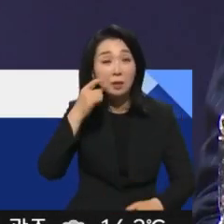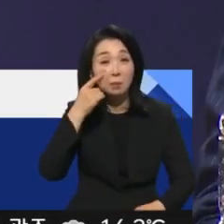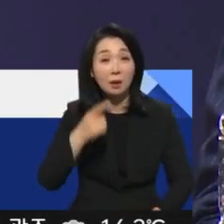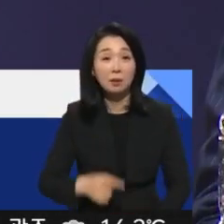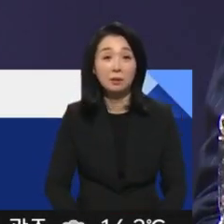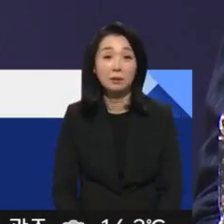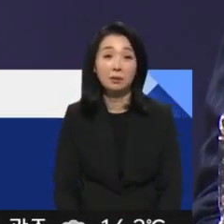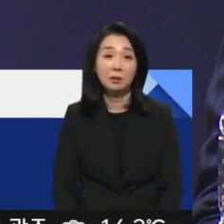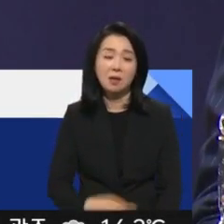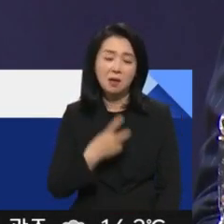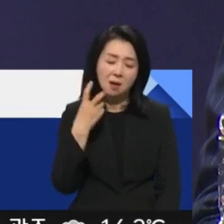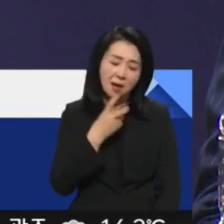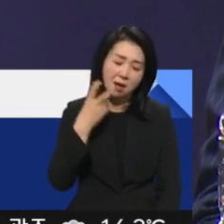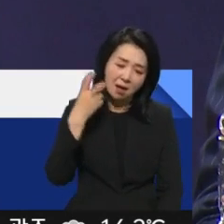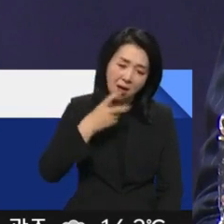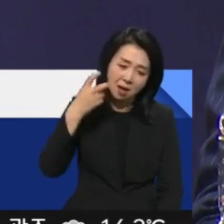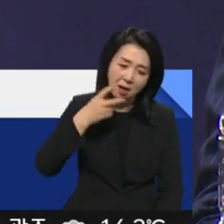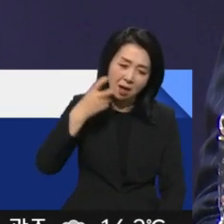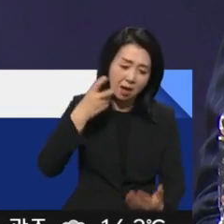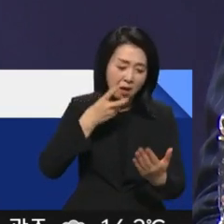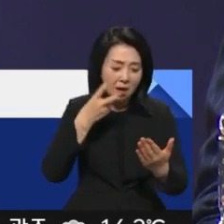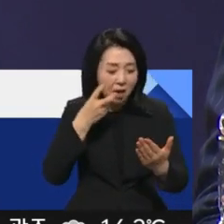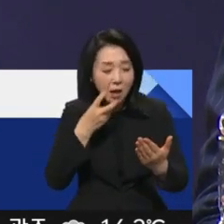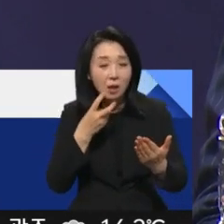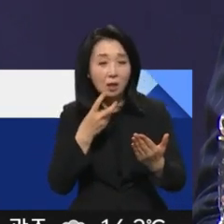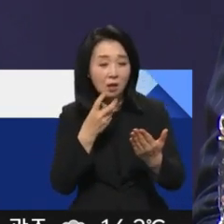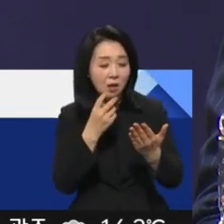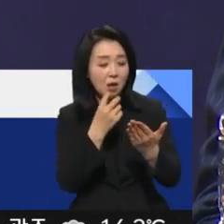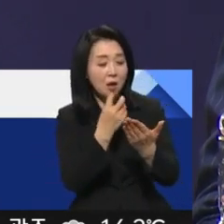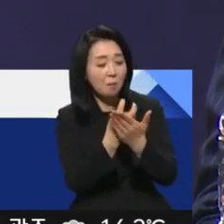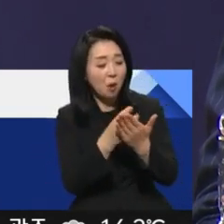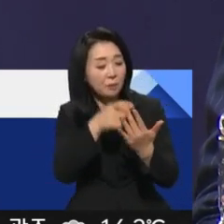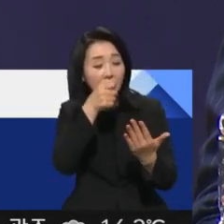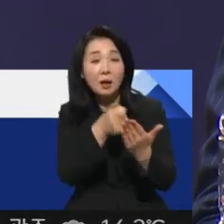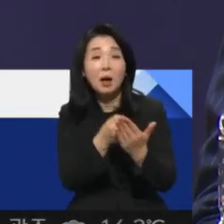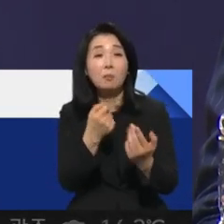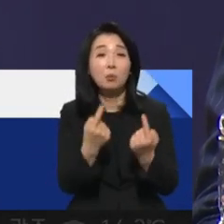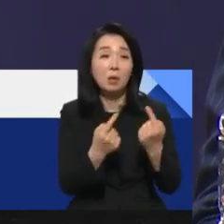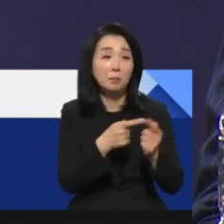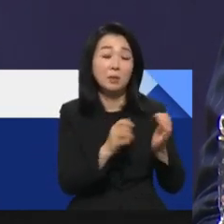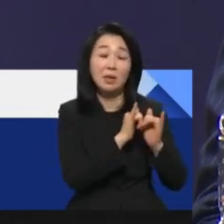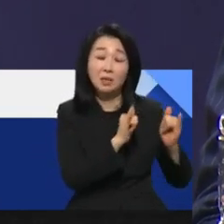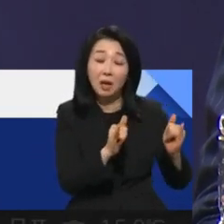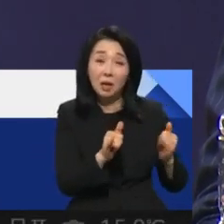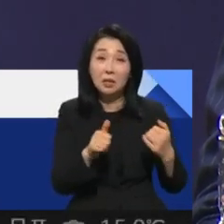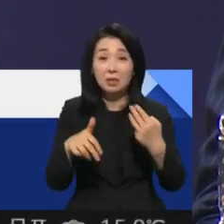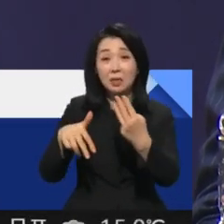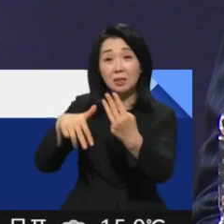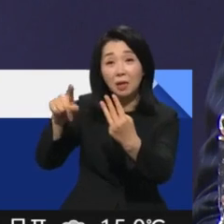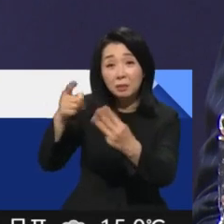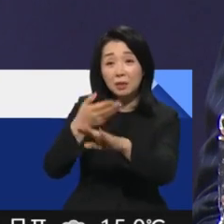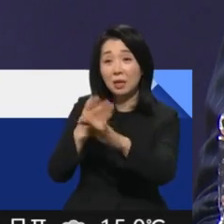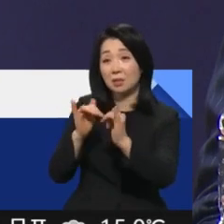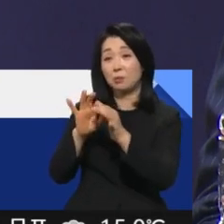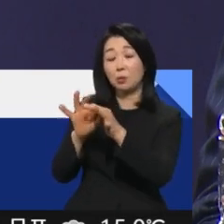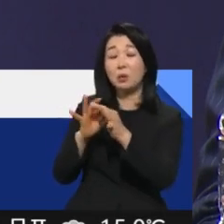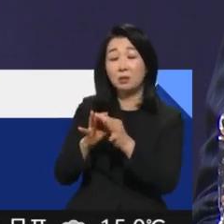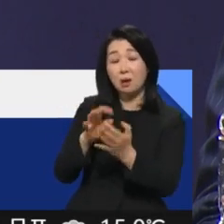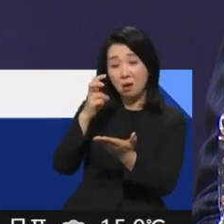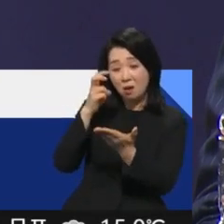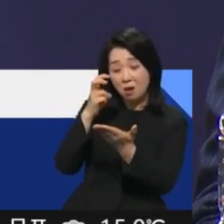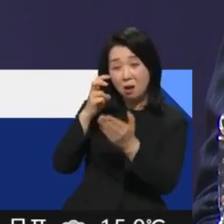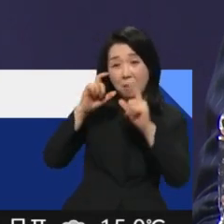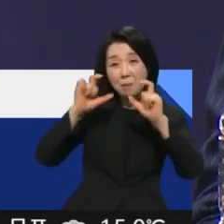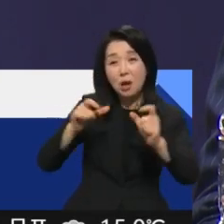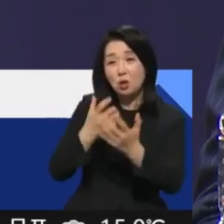취지였습니다 검토를 거듭할수록 핵심은 어떤 법리를 택하냐 보다 피해자들이 제 3자를 통해서도 우선 판결문을